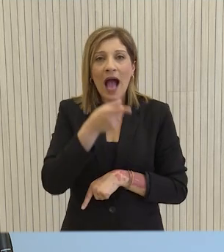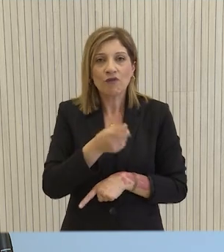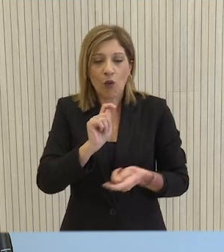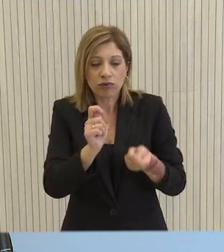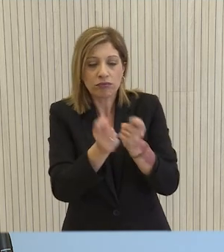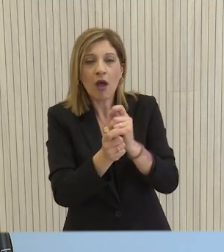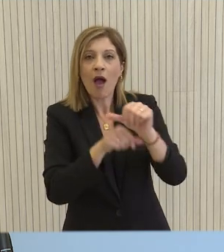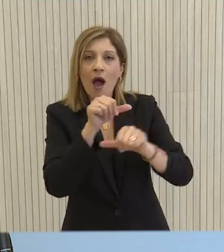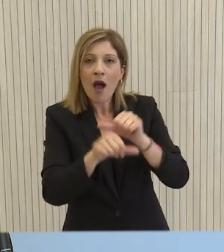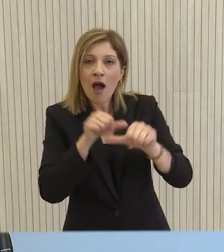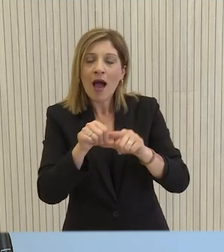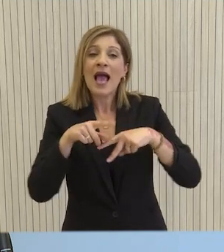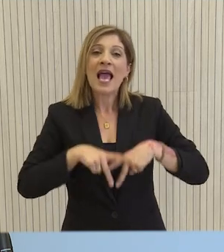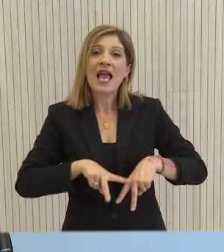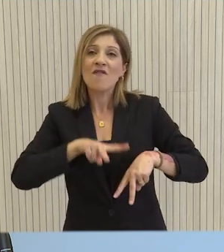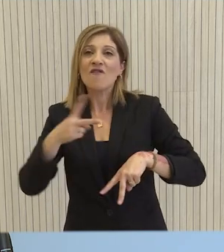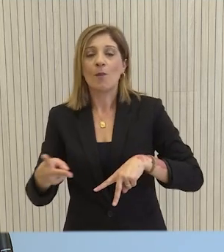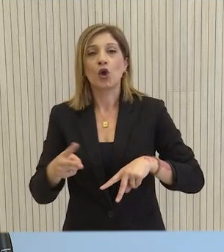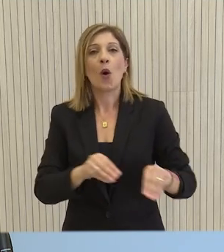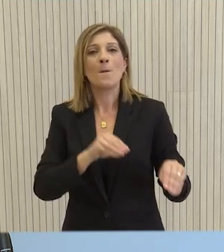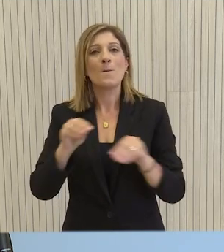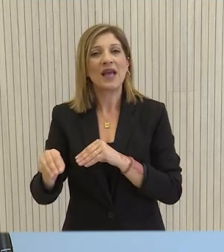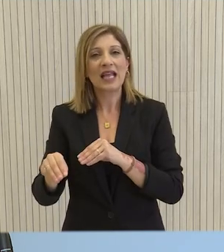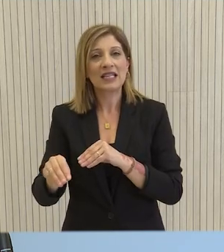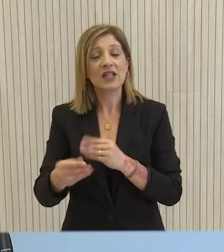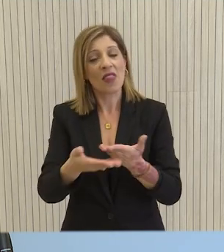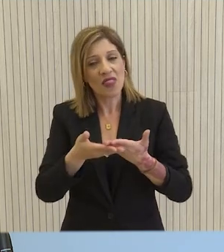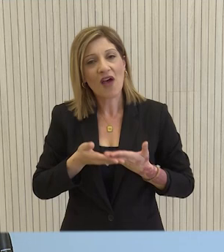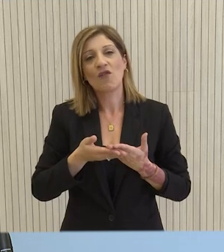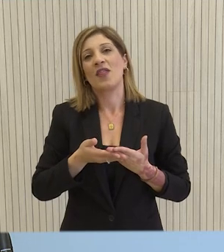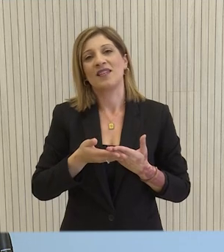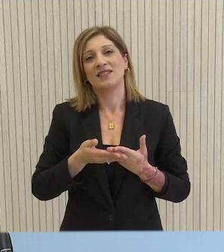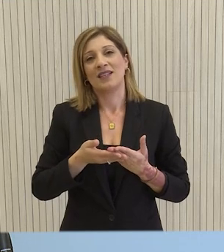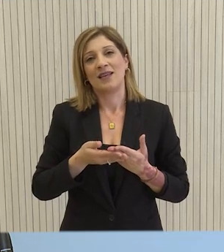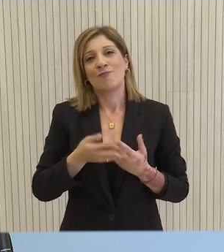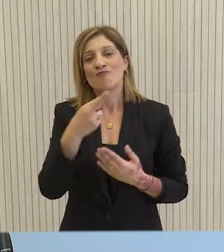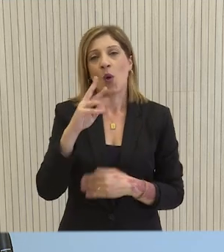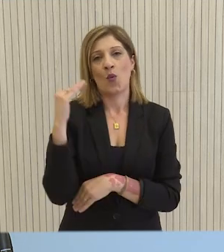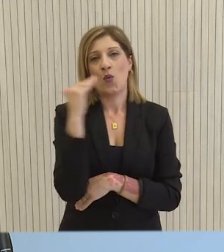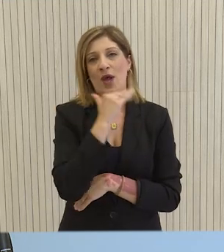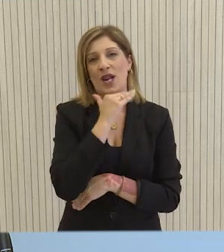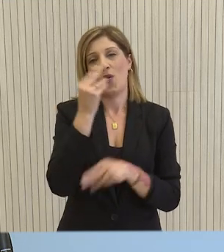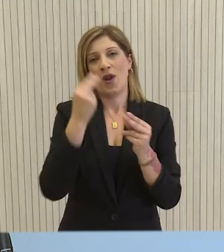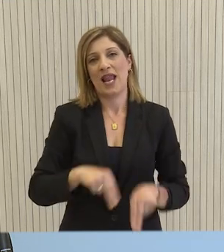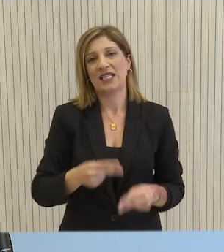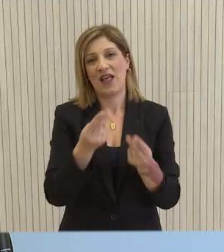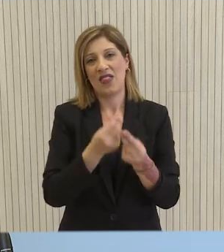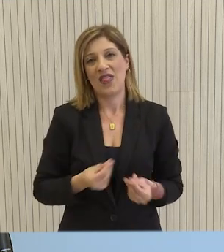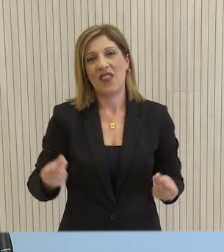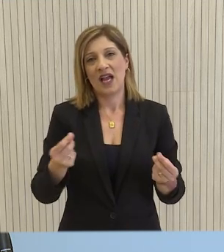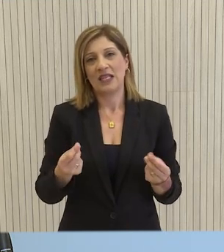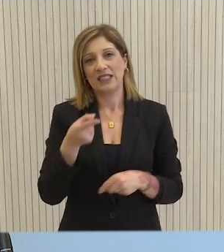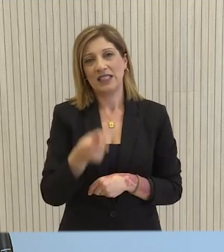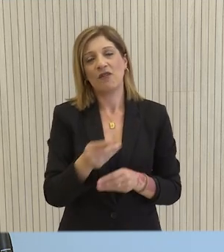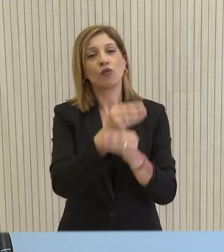μεταρρύθμιση, η σύσταση του Υφυπουργείου Μετανάστευση, θα λειτουργήσει πολύ καταλητικά στην επίσπευση ακόμη περισσότερο των διαδικασιών, στην ακόμα